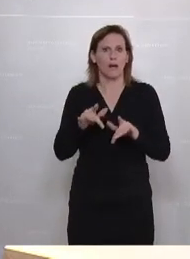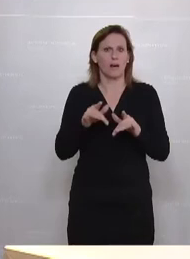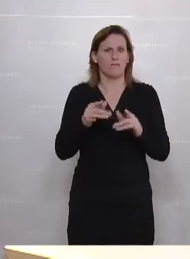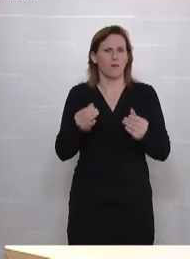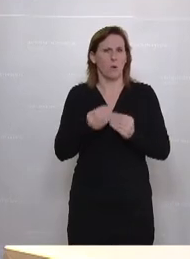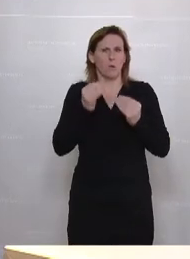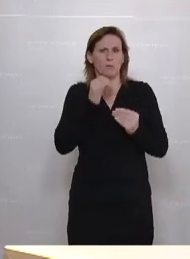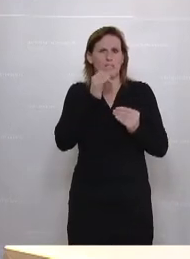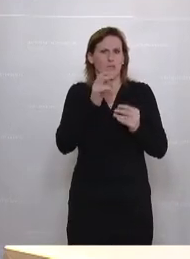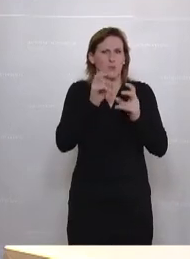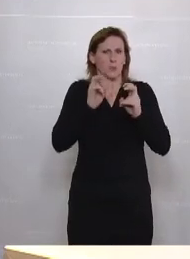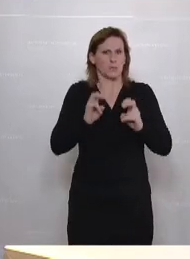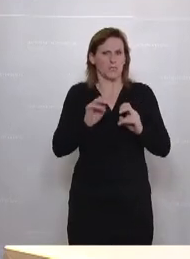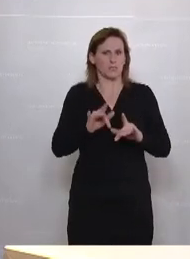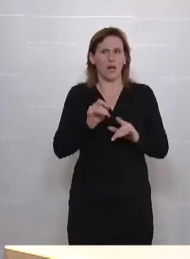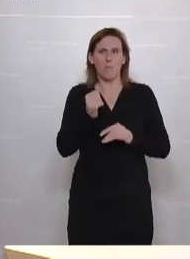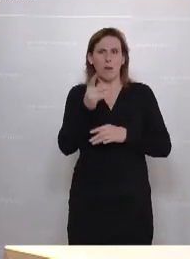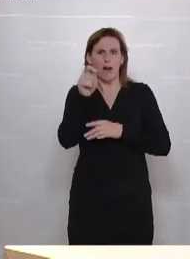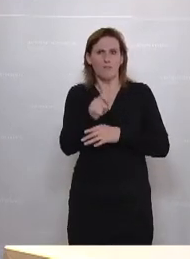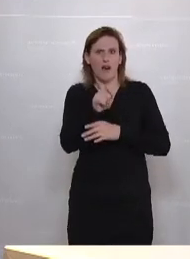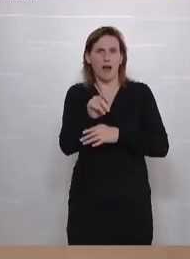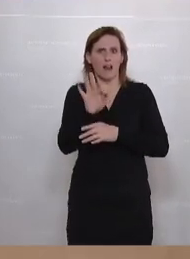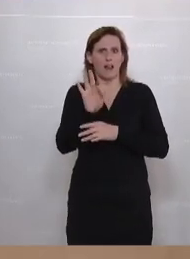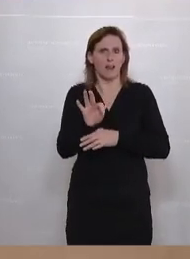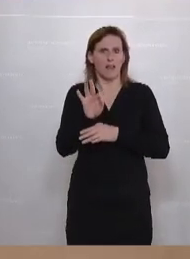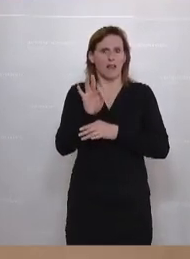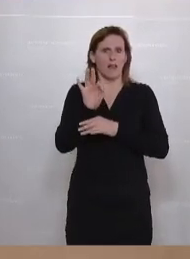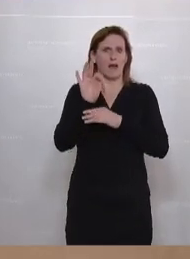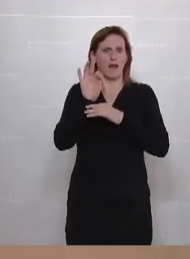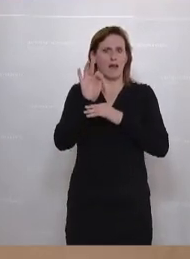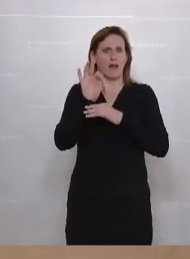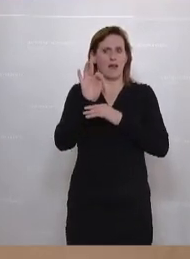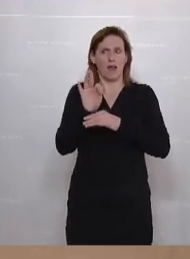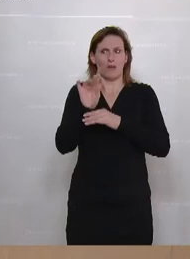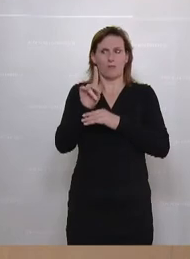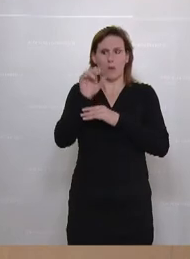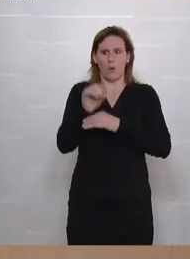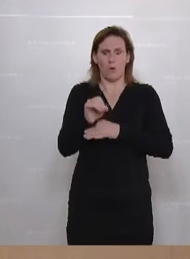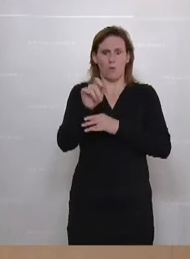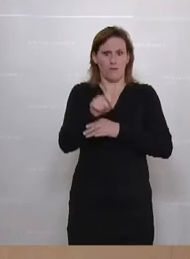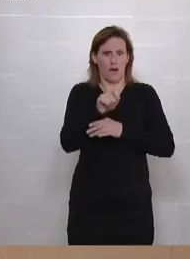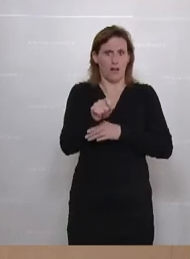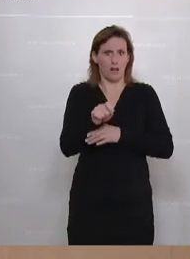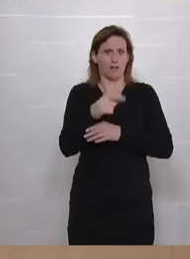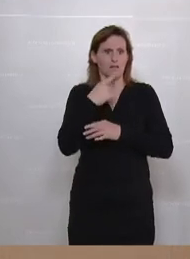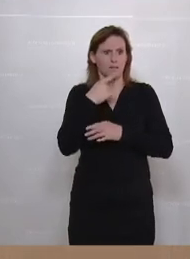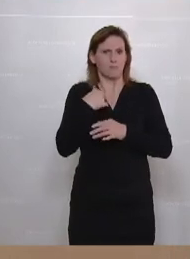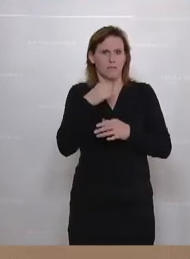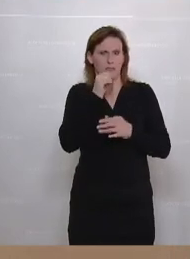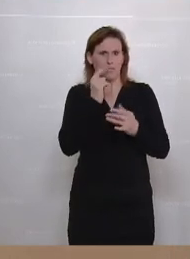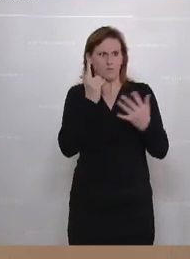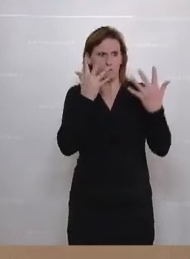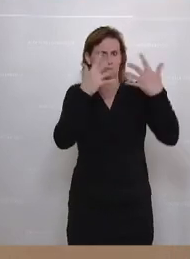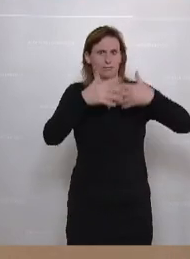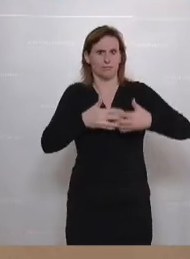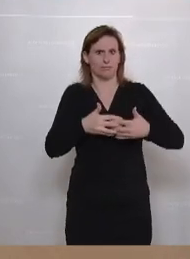FPÖ-Wähler? Darum geht es gar nicht, sondern wir haben eine klare Linie in der Bundesregierung, dass wir, und ich stimme auch überhaupt nicht ein